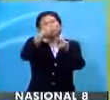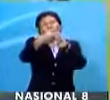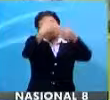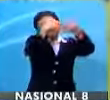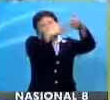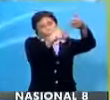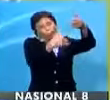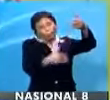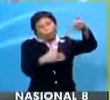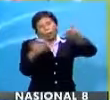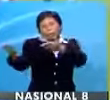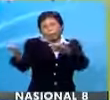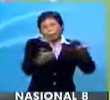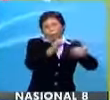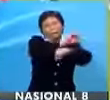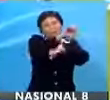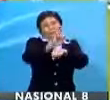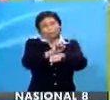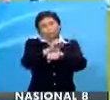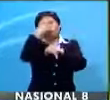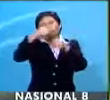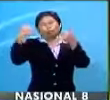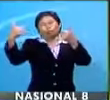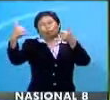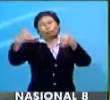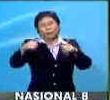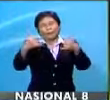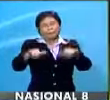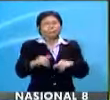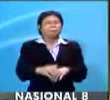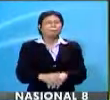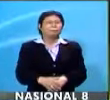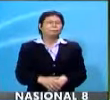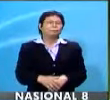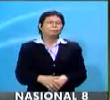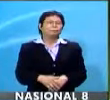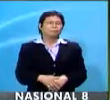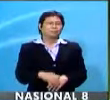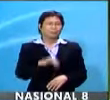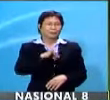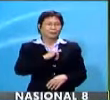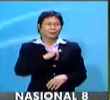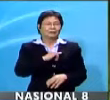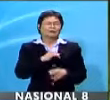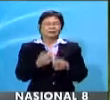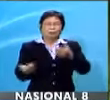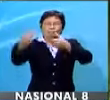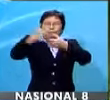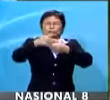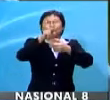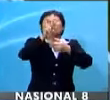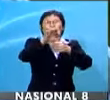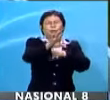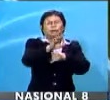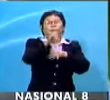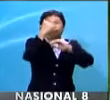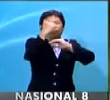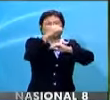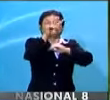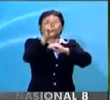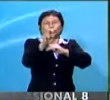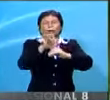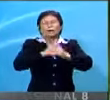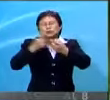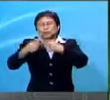terakhir yang akan dibawa ke Singapura unuk Tu memang sangat susah tapi saya Cuba yang terbaik